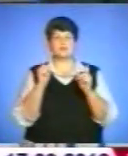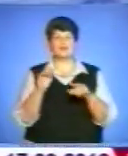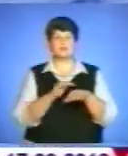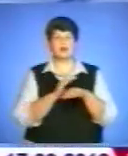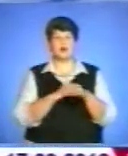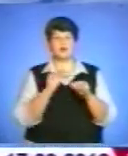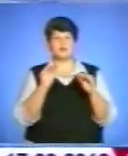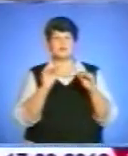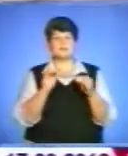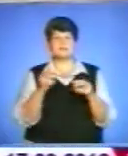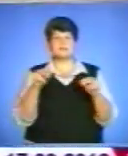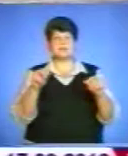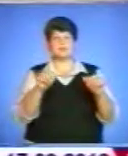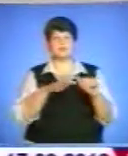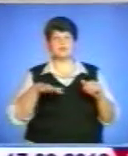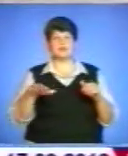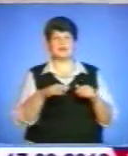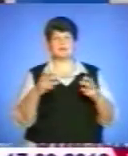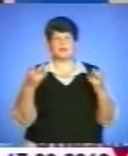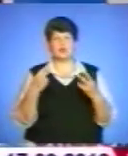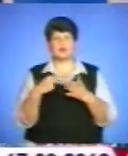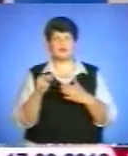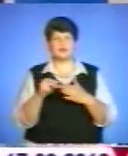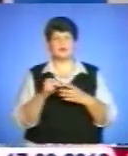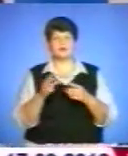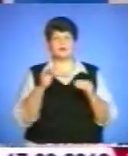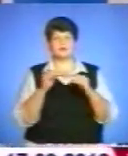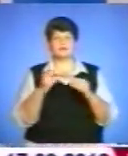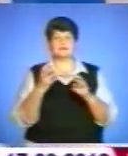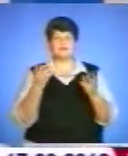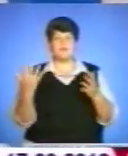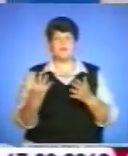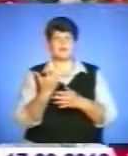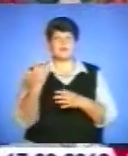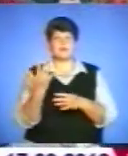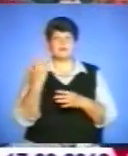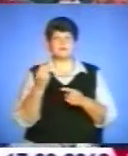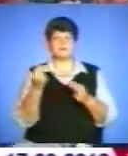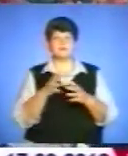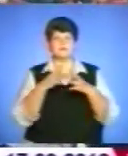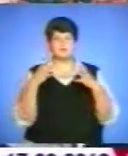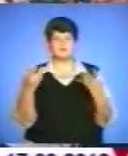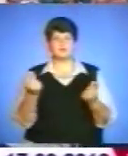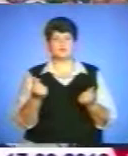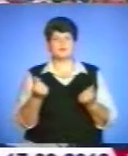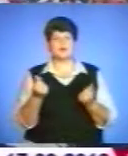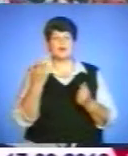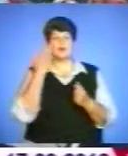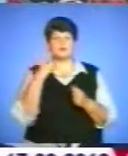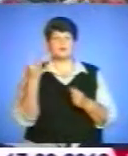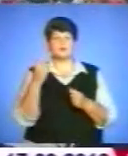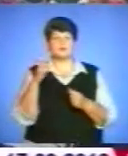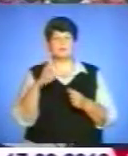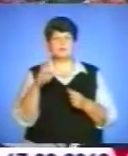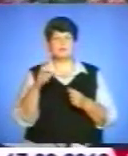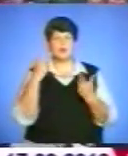земельної ділянки. Якщо довелося б купувати обладнання, обійшлося б в 5 раз дорожче. Коли 1 березня благодійна фундація «Відкриті серця